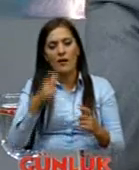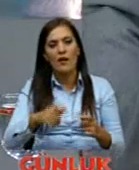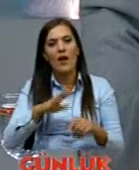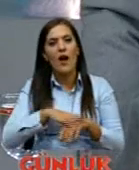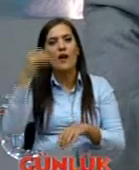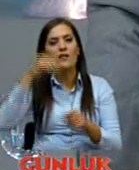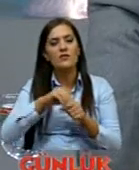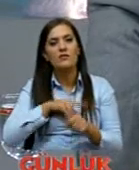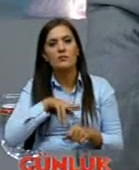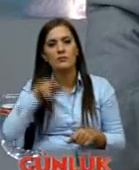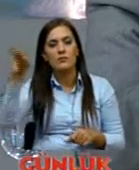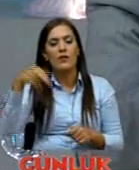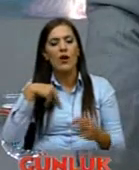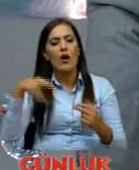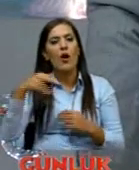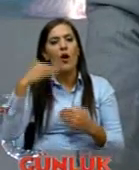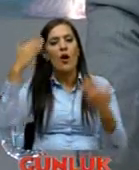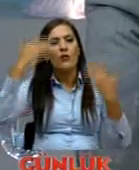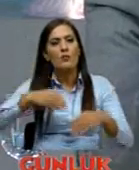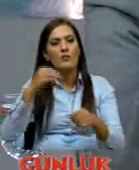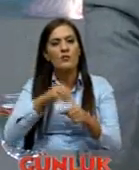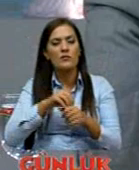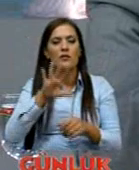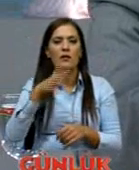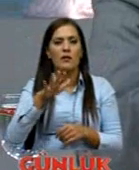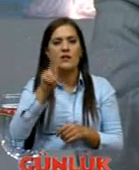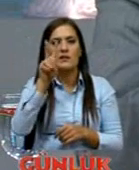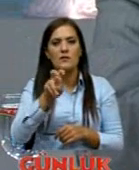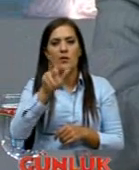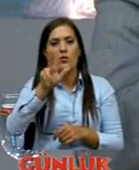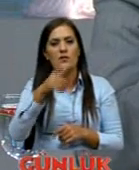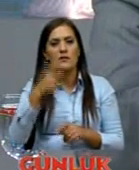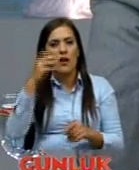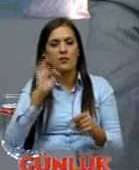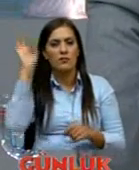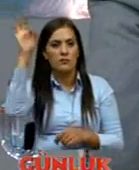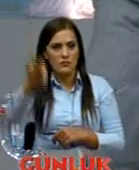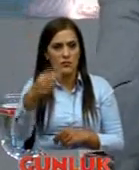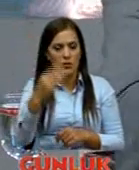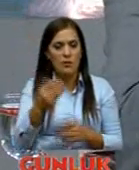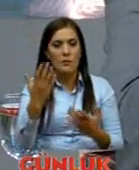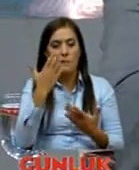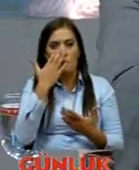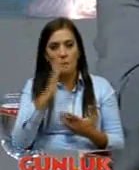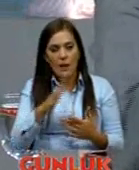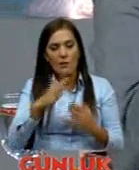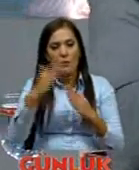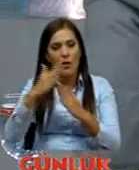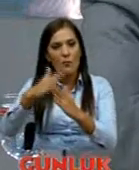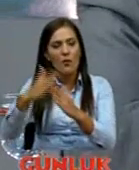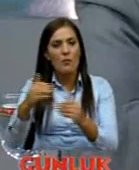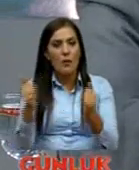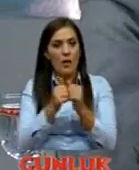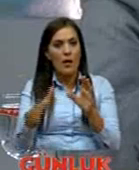Ağrı'ya giden bir yolcu otobüsü takriben 28-30 saatte varıyor. Veya yani şeyiyle beraber,